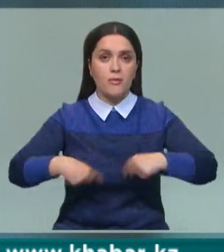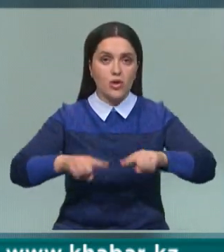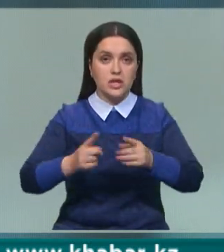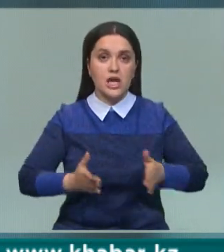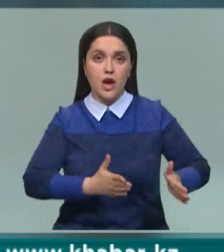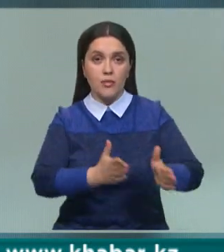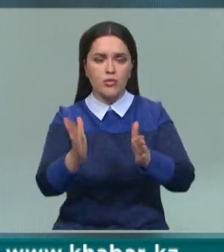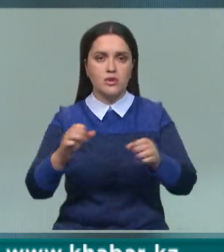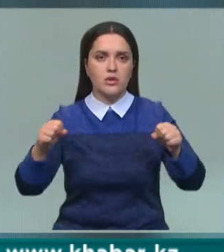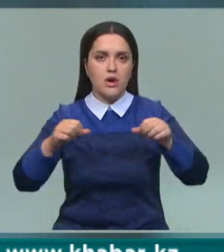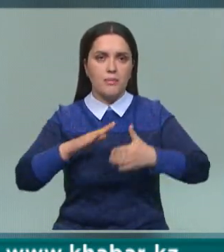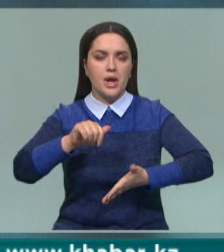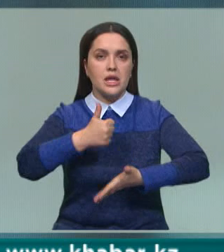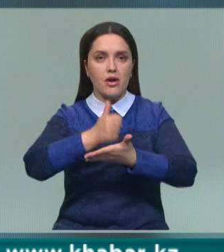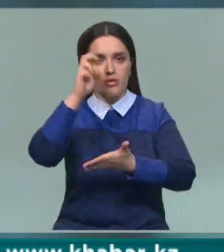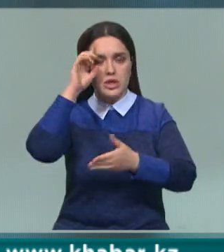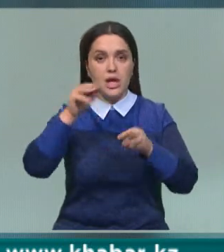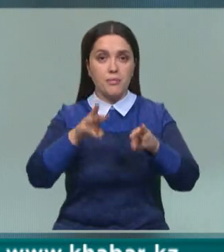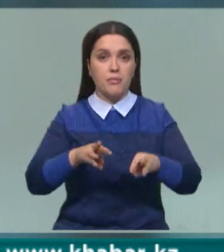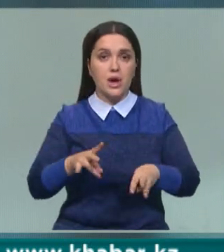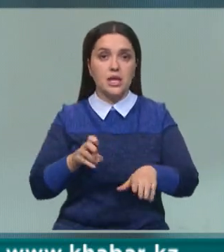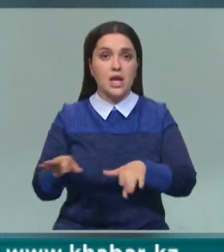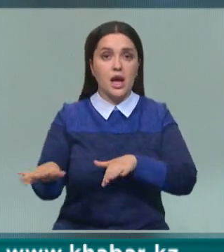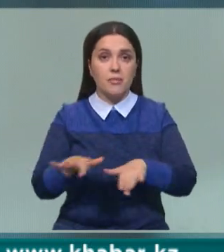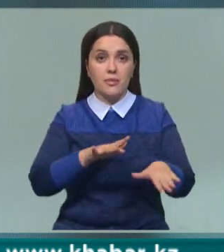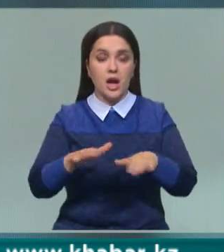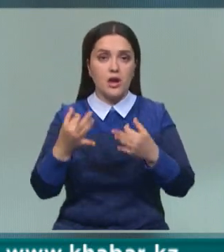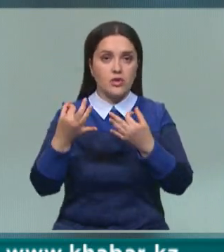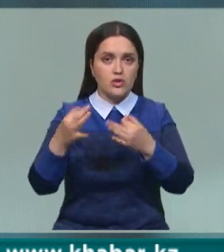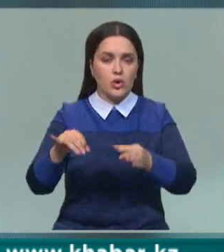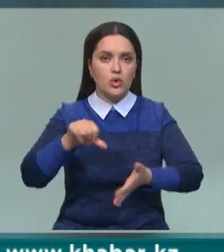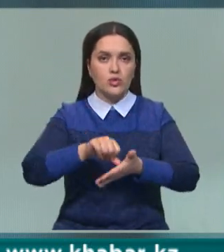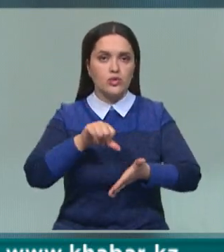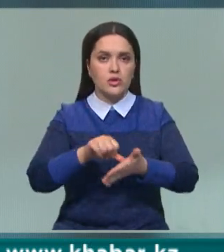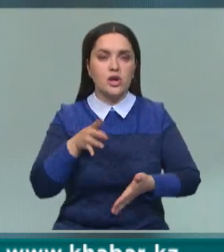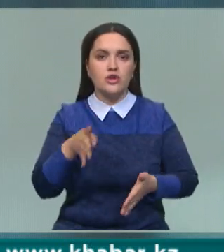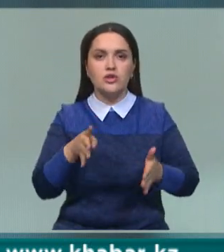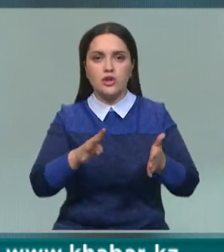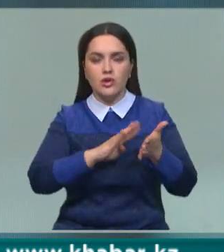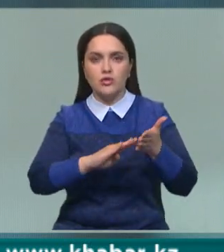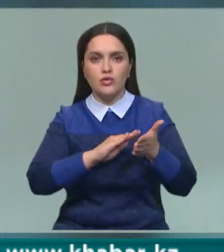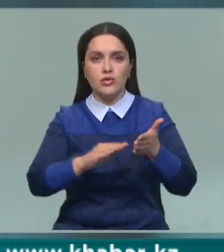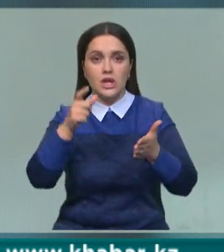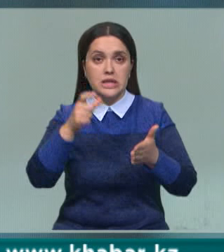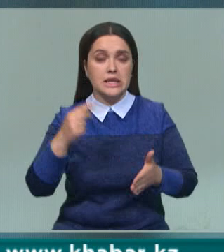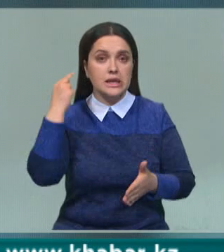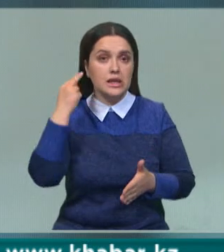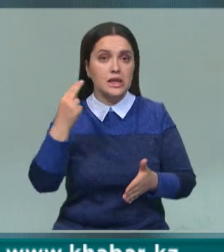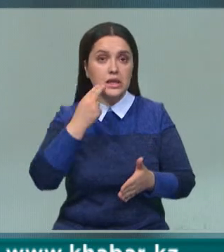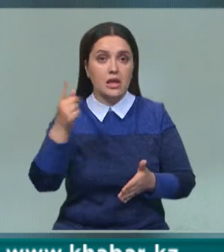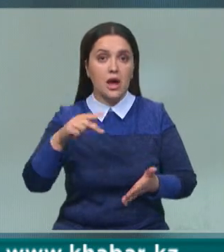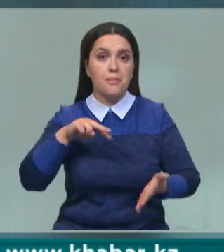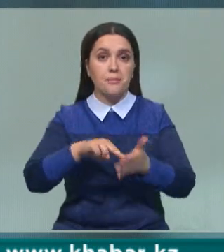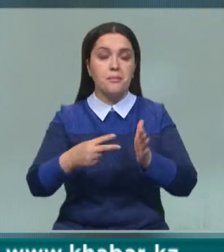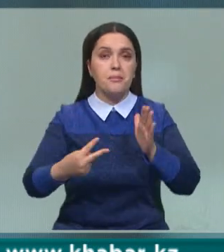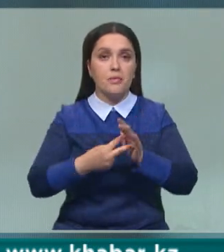количество глав государств и правительств. На мероприятии аккредитованы больше 4000 журналистов. Китайская инициатива, как